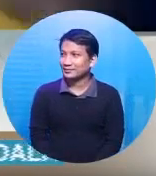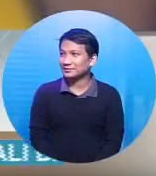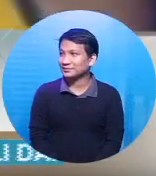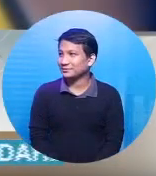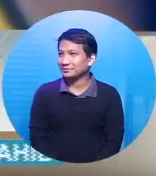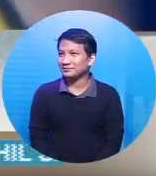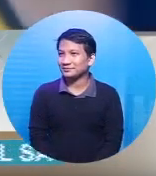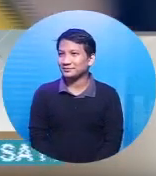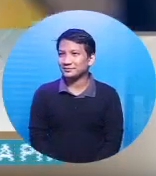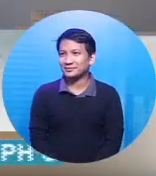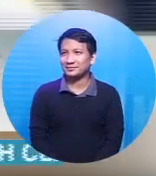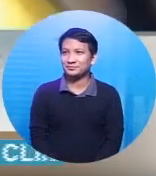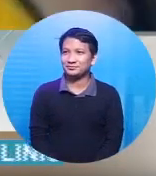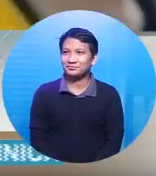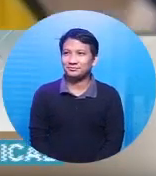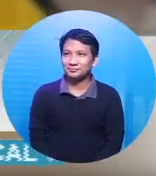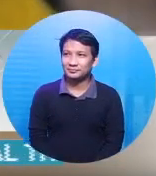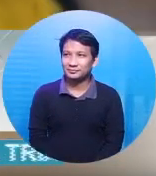Ma'am.